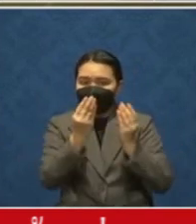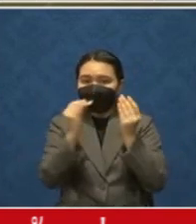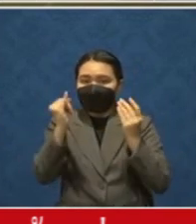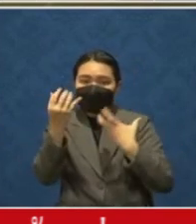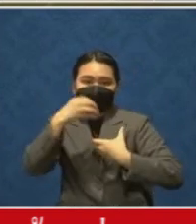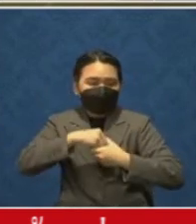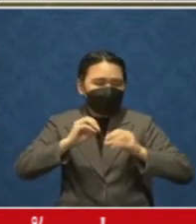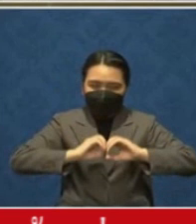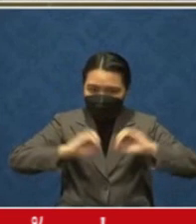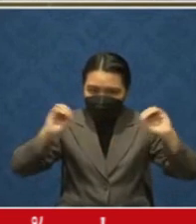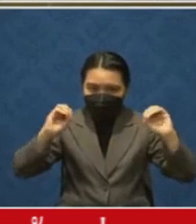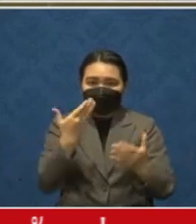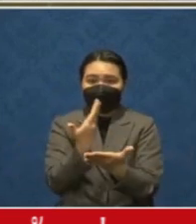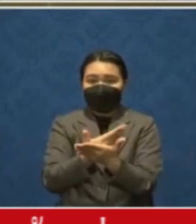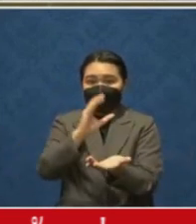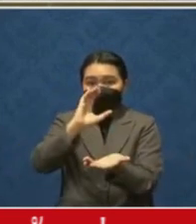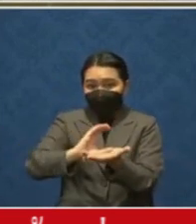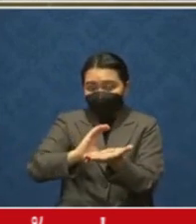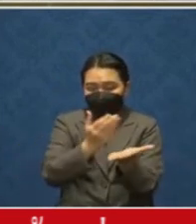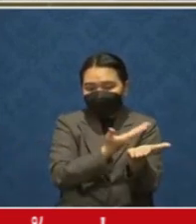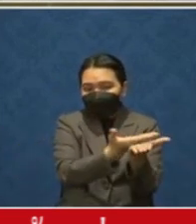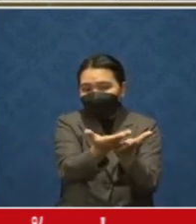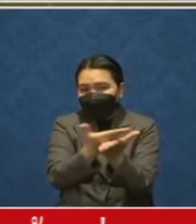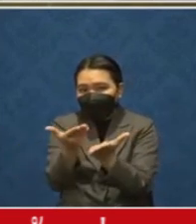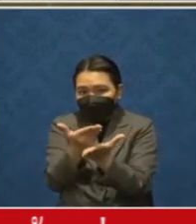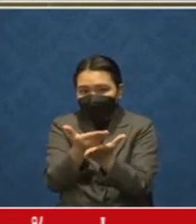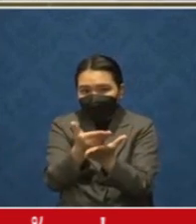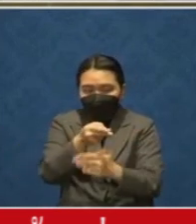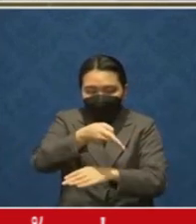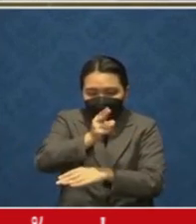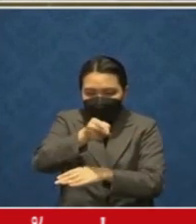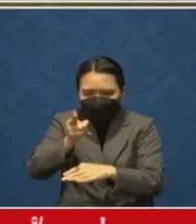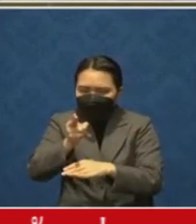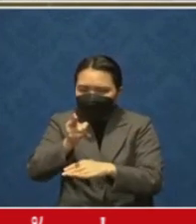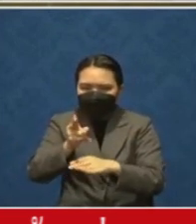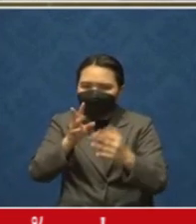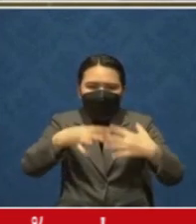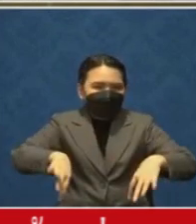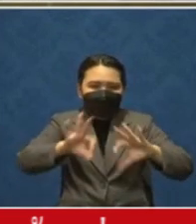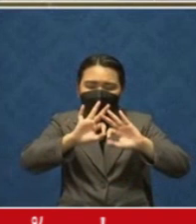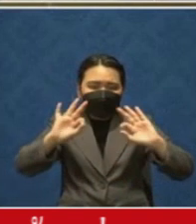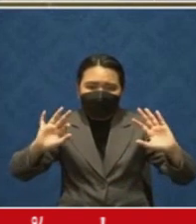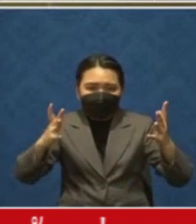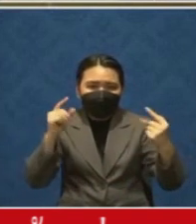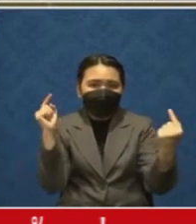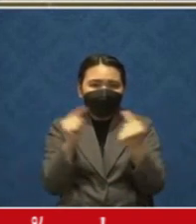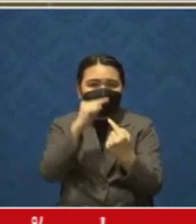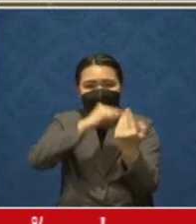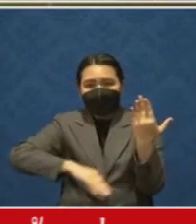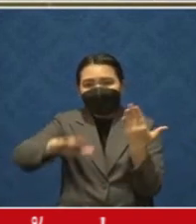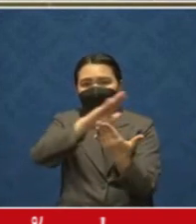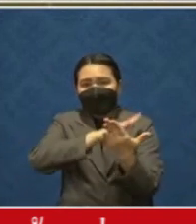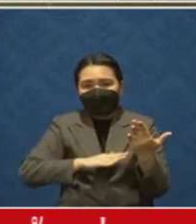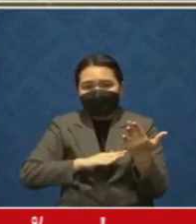าณเพื่อการจัดซื้ออาวุธยุทโธปกรณ์ที่ไม่มีความจำเป็นต่อภารกิจของประเทศในภาว